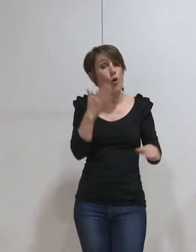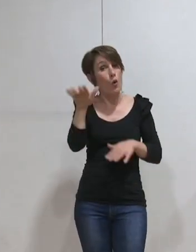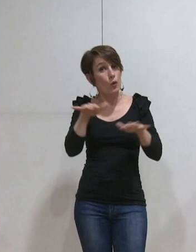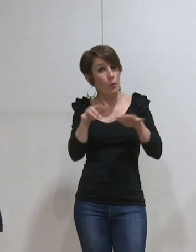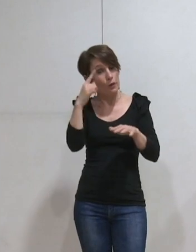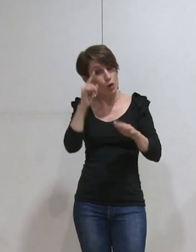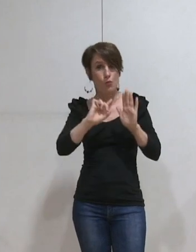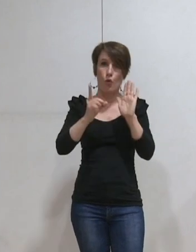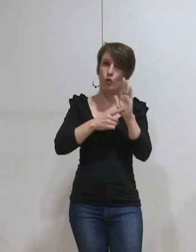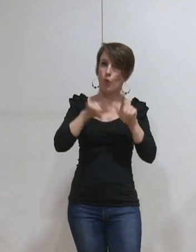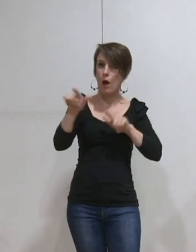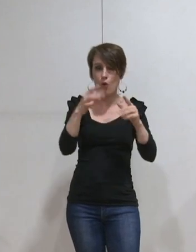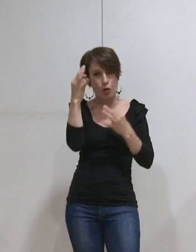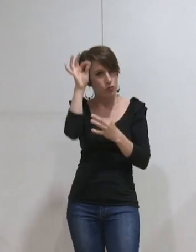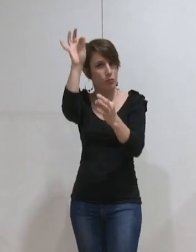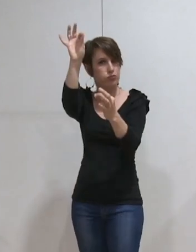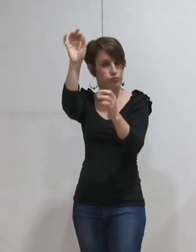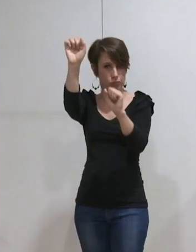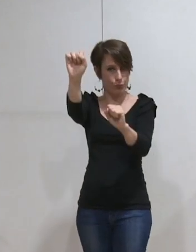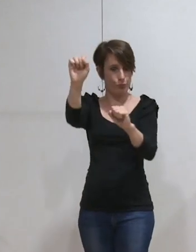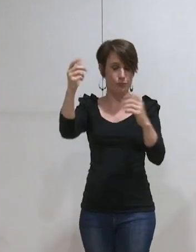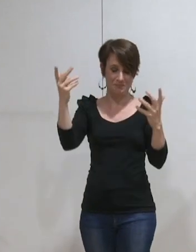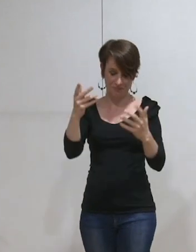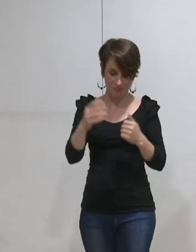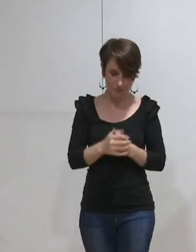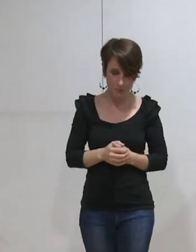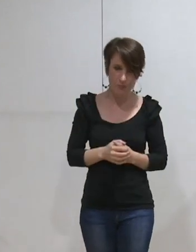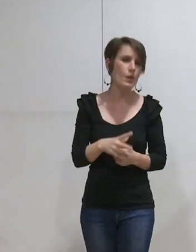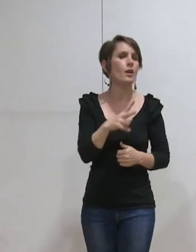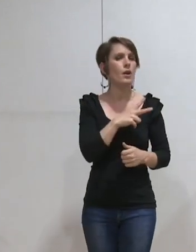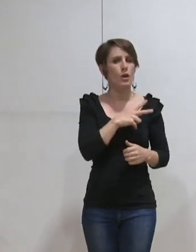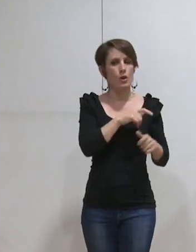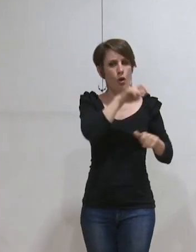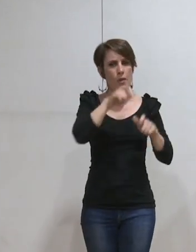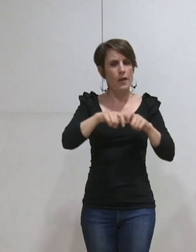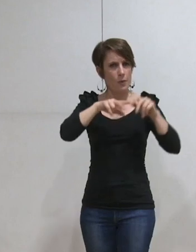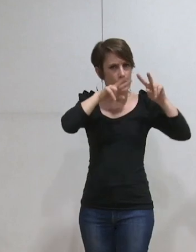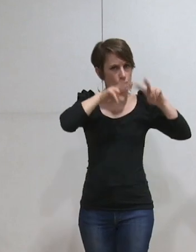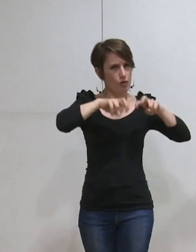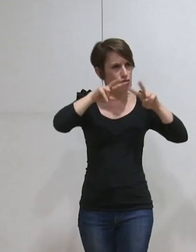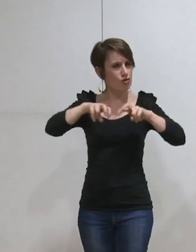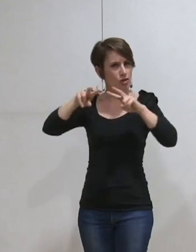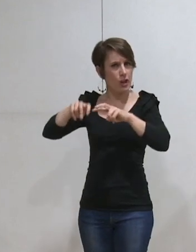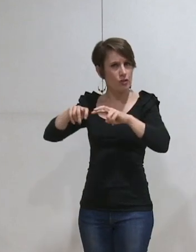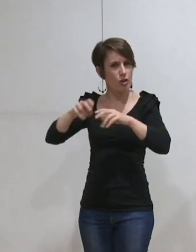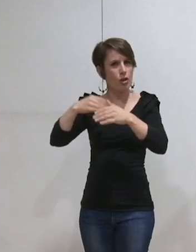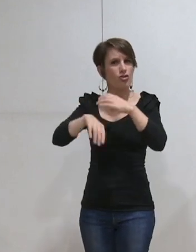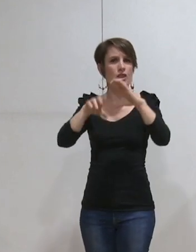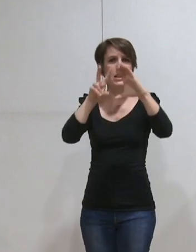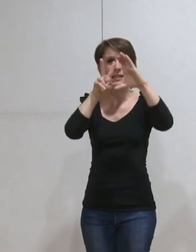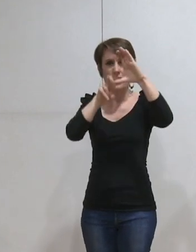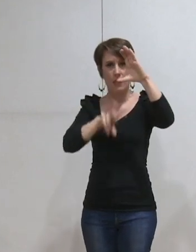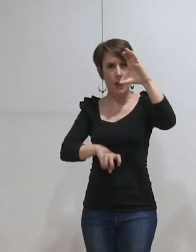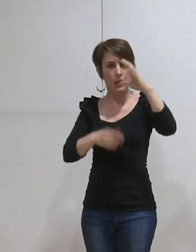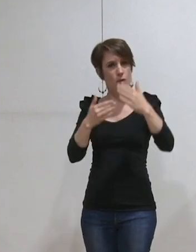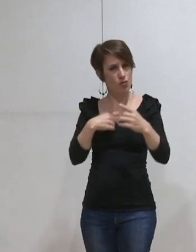logement c'est ce que certains chercheurs aujourd'hui défendent notamment des chercheurs du CNRS en expliquant